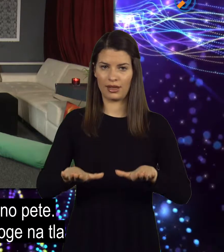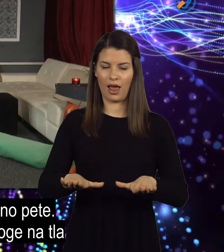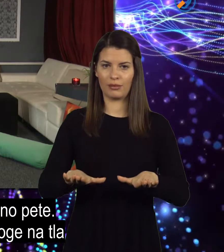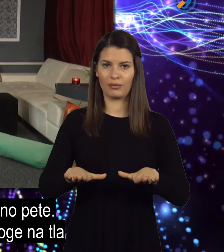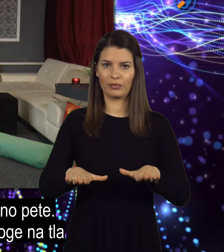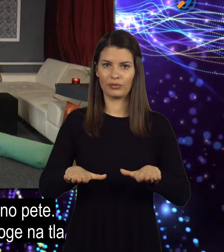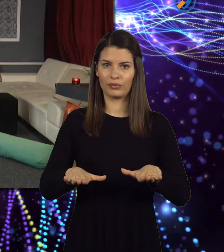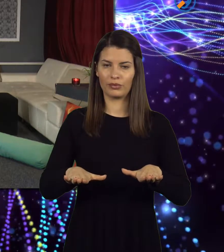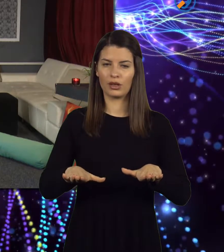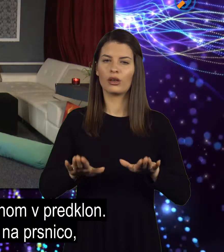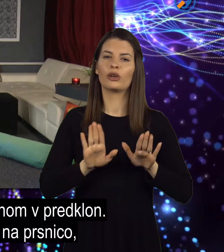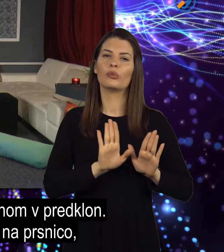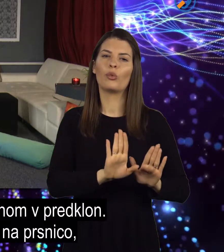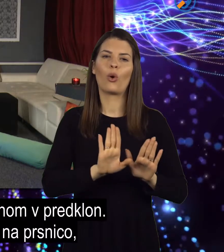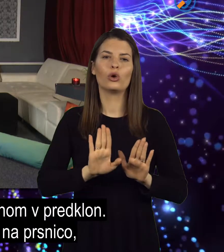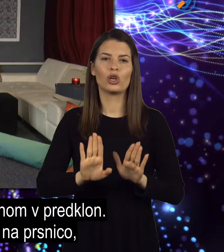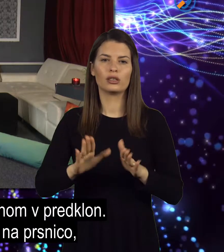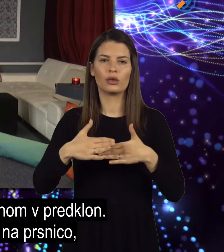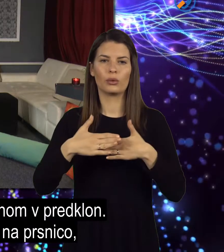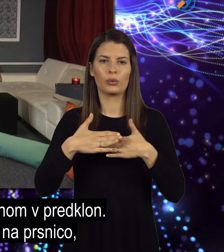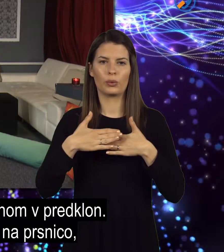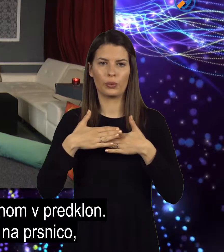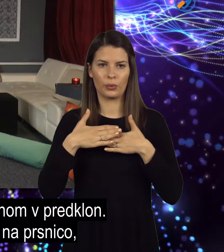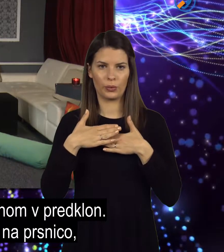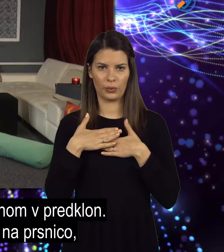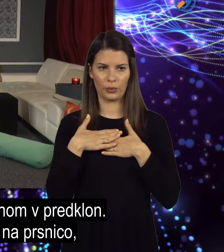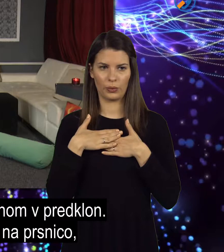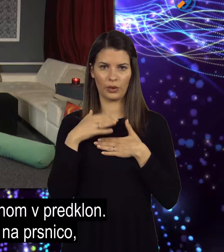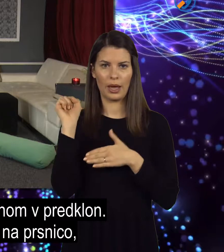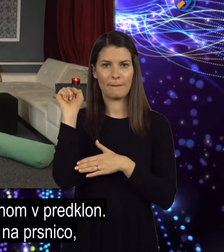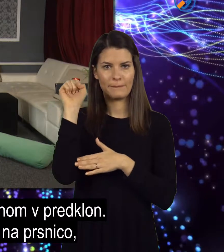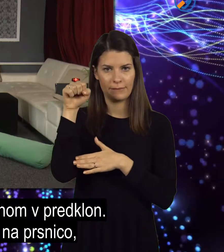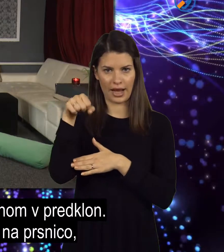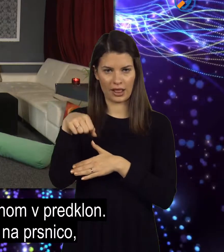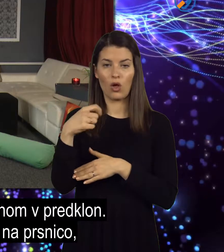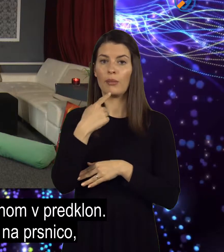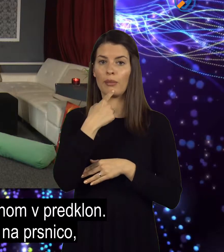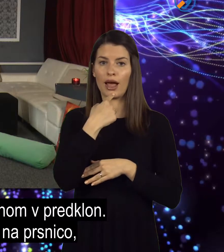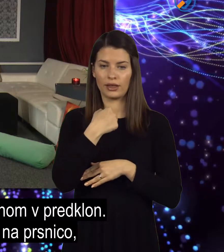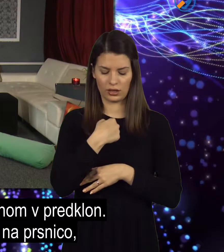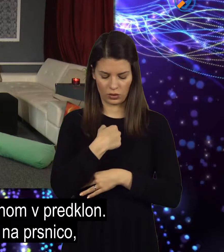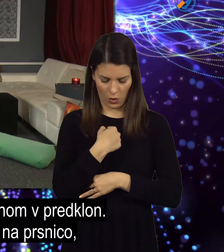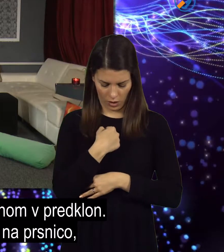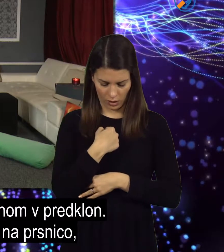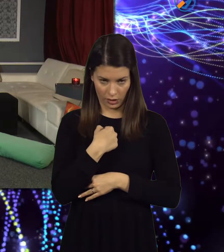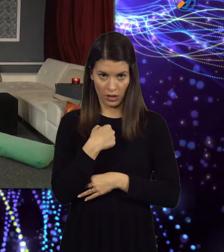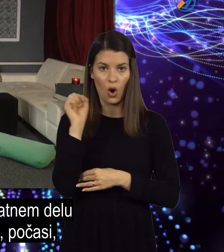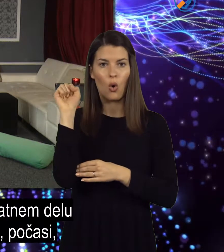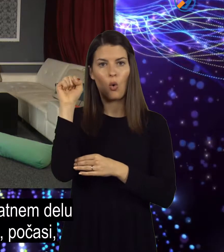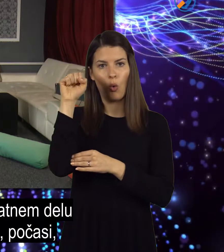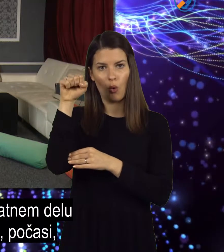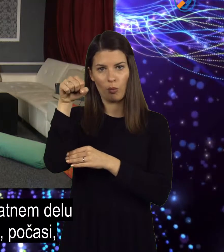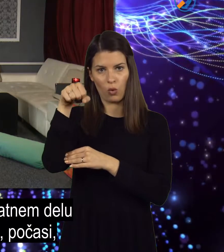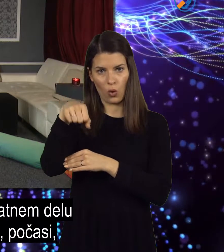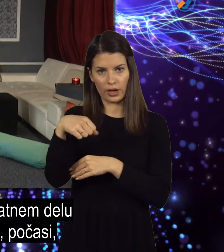položimo noge na tla in gremo počasi z izdihom v predklon. Najprej gre brada na prsnico,